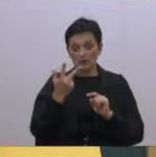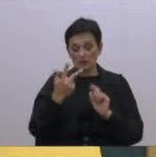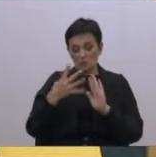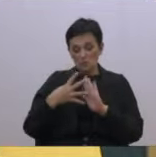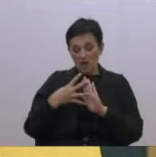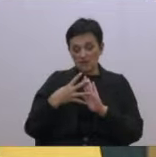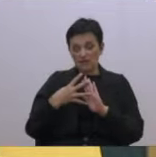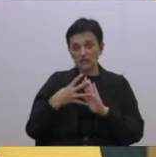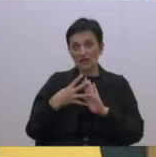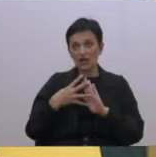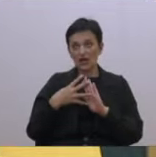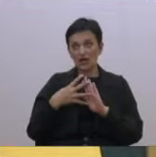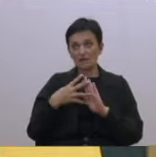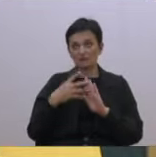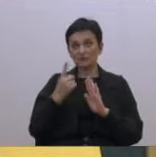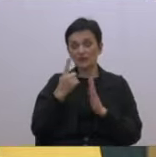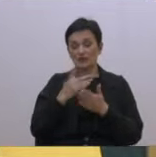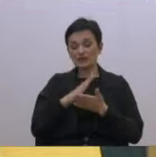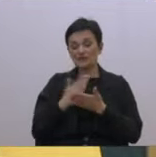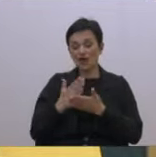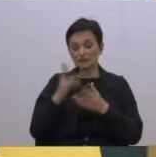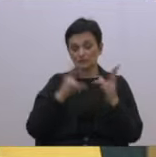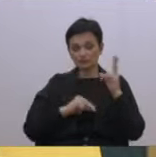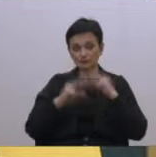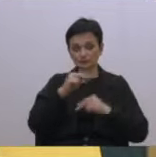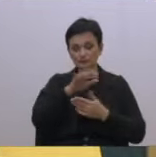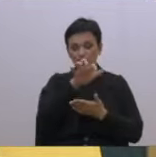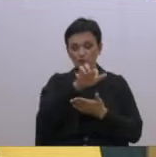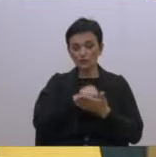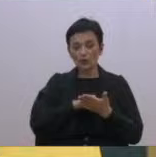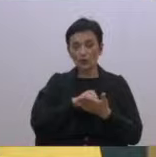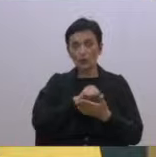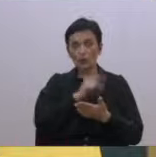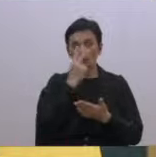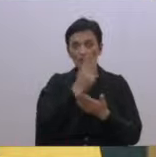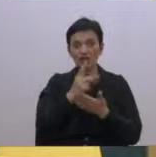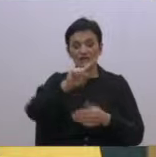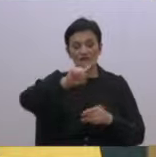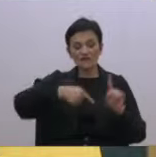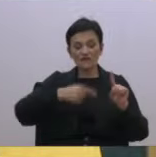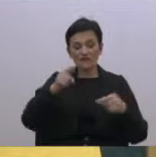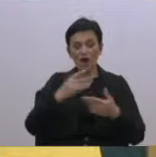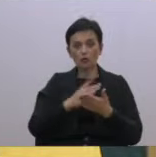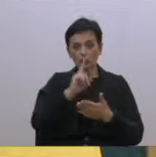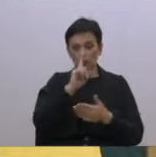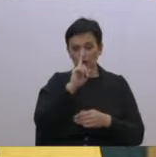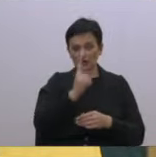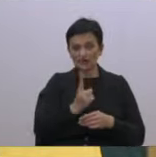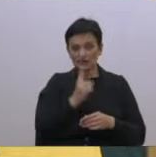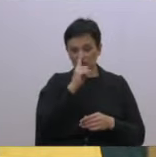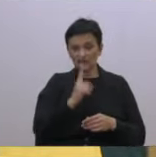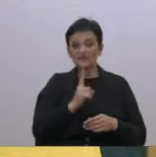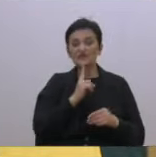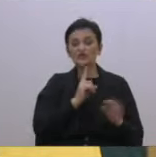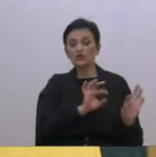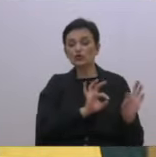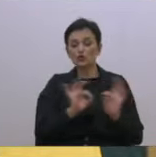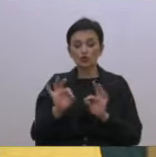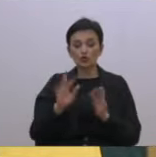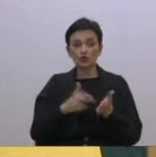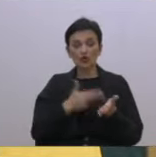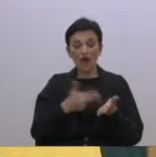პირმა და მეცხრე პირმა ნაწილებით გათვალისწინებული დაბეგვრის ობიექტების მიხედვით, ვალდებული არიან ყოველთვიურად არაუგვიანეს საანგარიშო